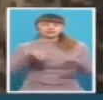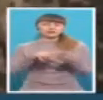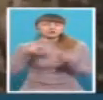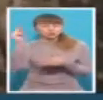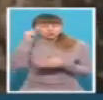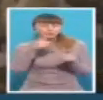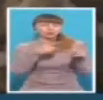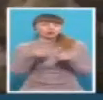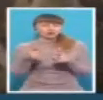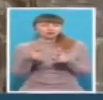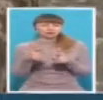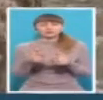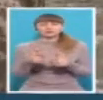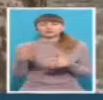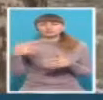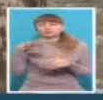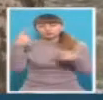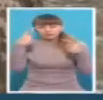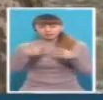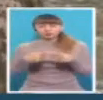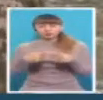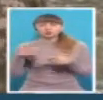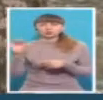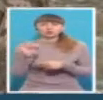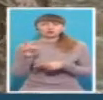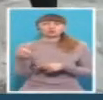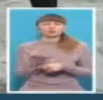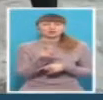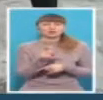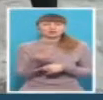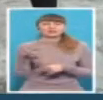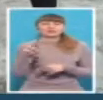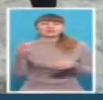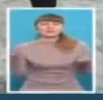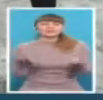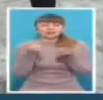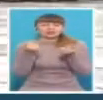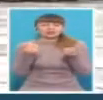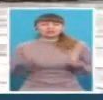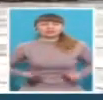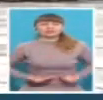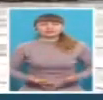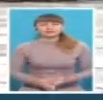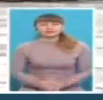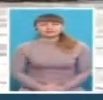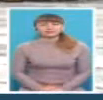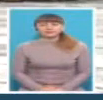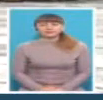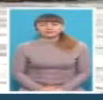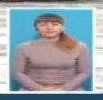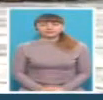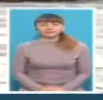шеккендерге көмек көрсету бойынша іс-әрекеттерді пысықтау үшін арнайы тактикалық жаттығулар өтті. Стартуют